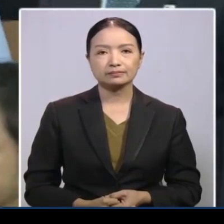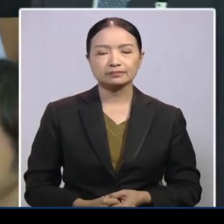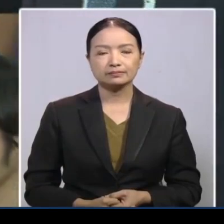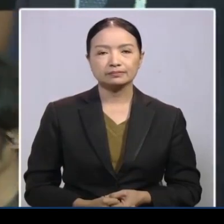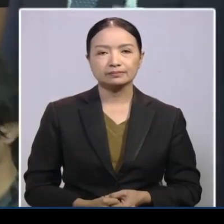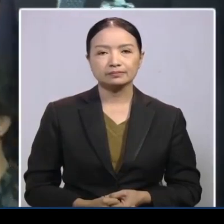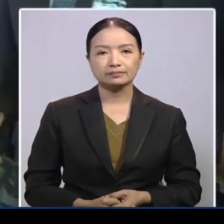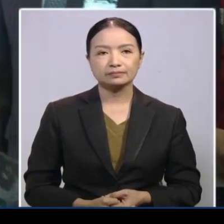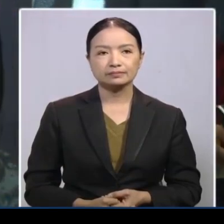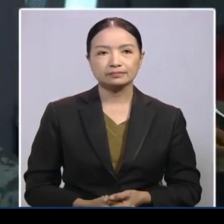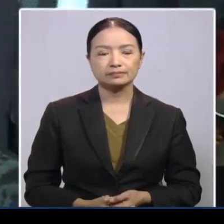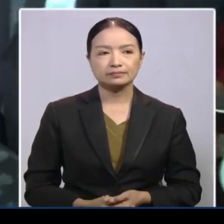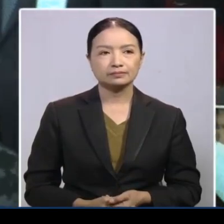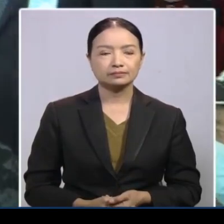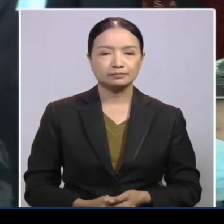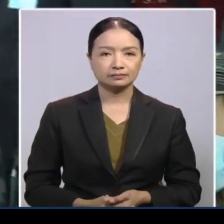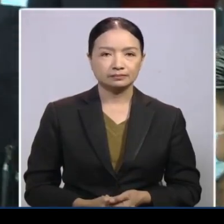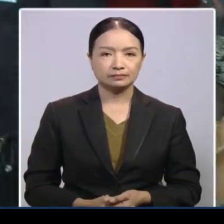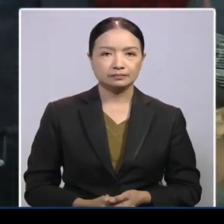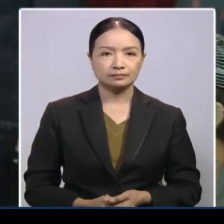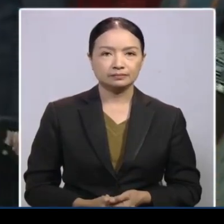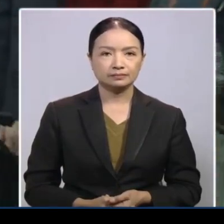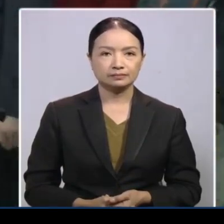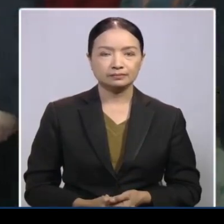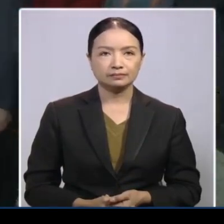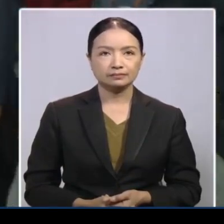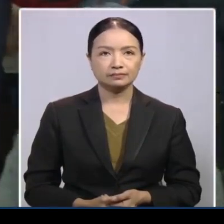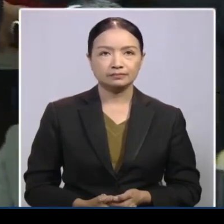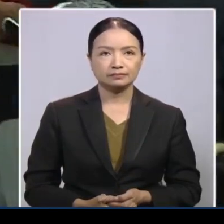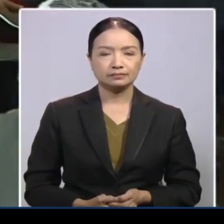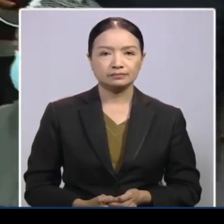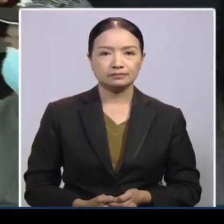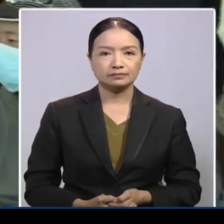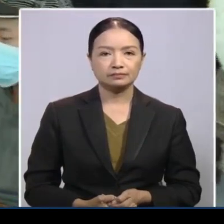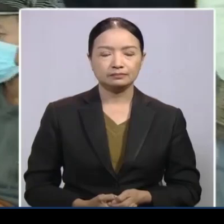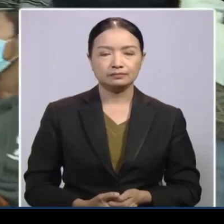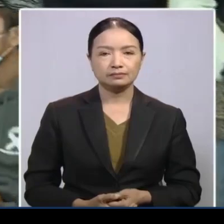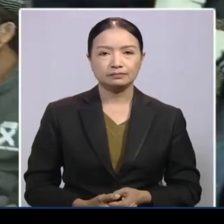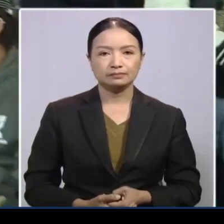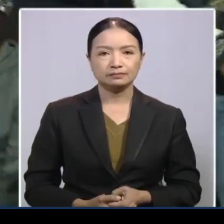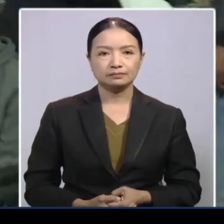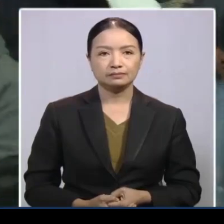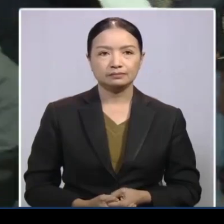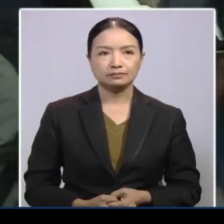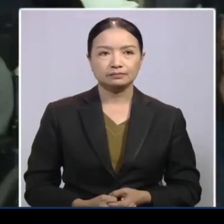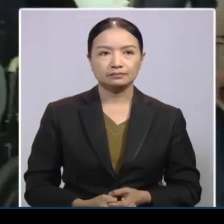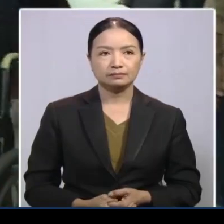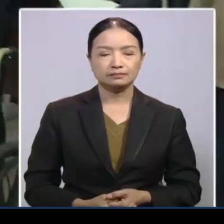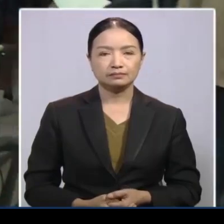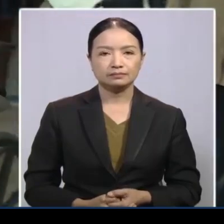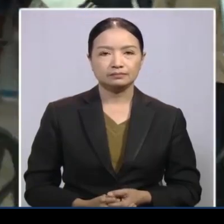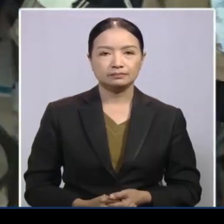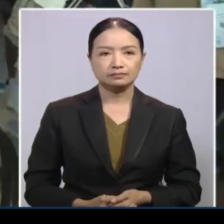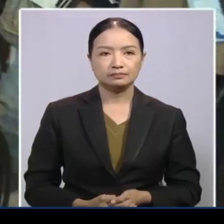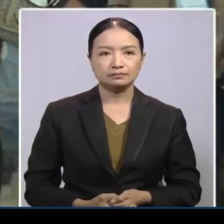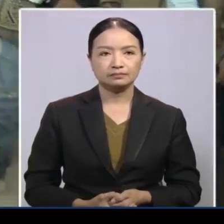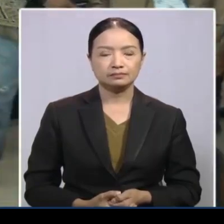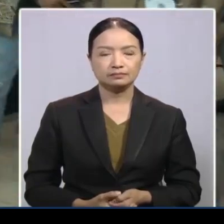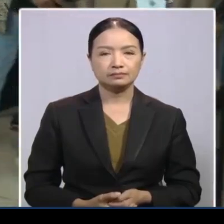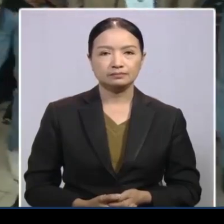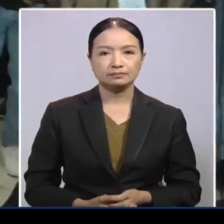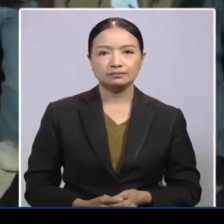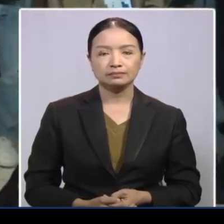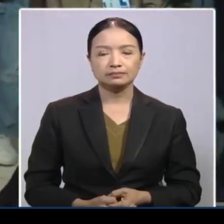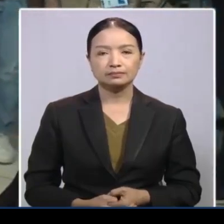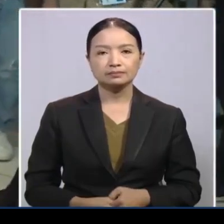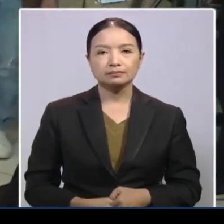and foreign media alike. He said that the Prime Minister has instructed himself and the other ministers,